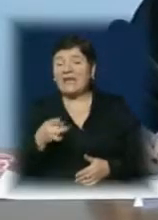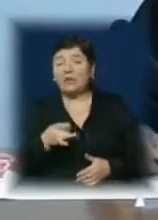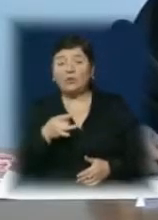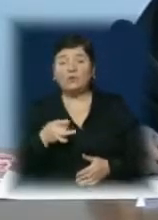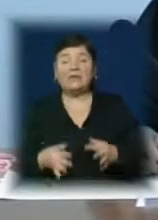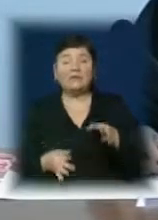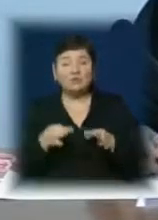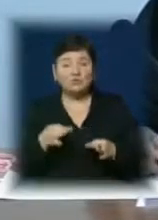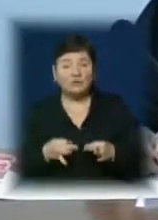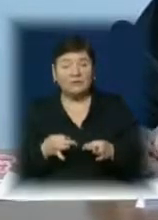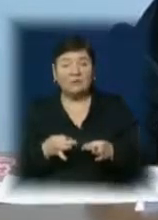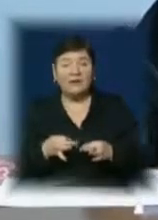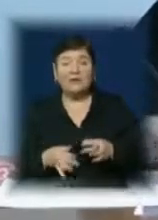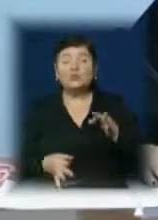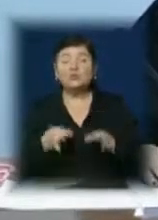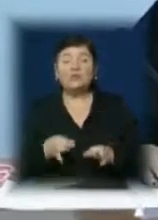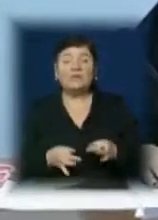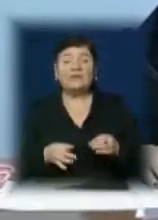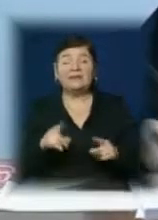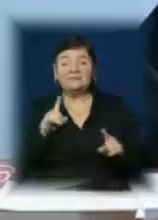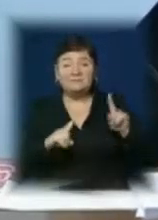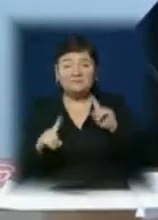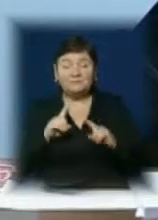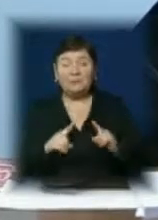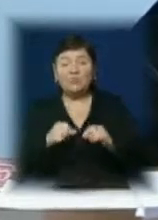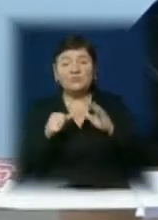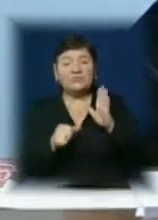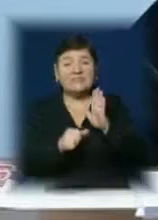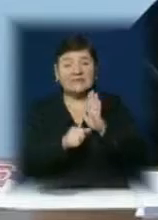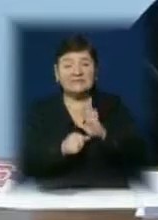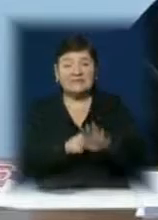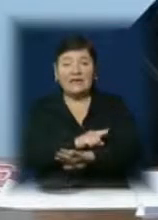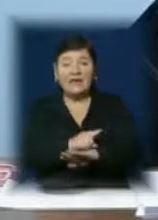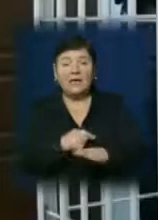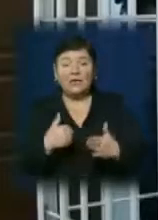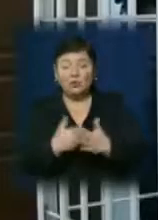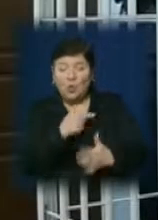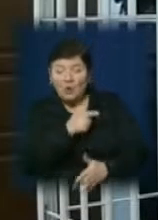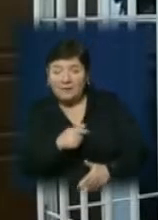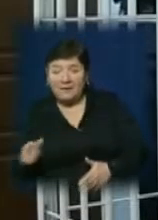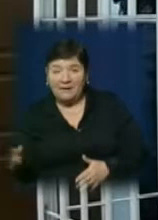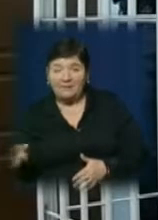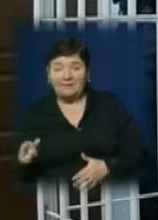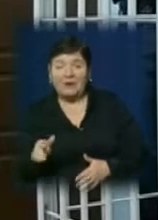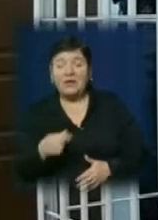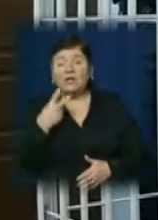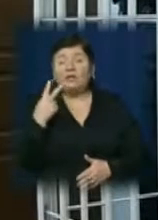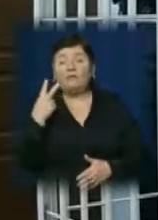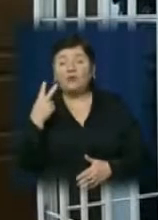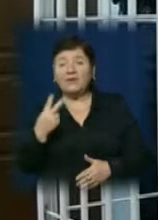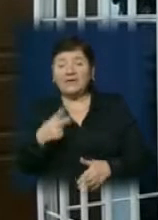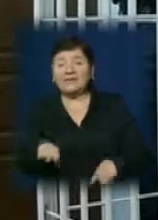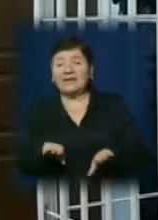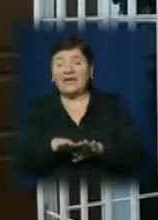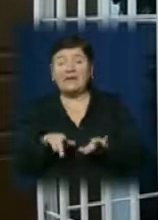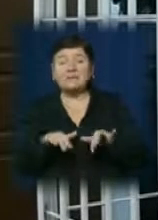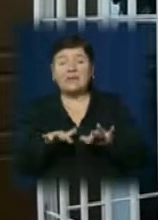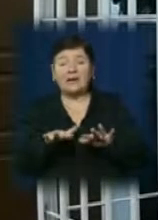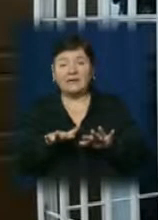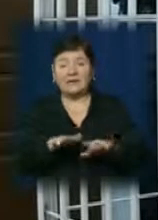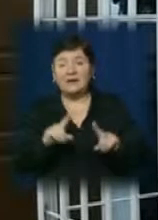вказаної статті передбачає позбавлення волі від 3 до 7 років у разі доведення вини підозрюваних в суді. Понеділок по